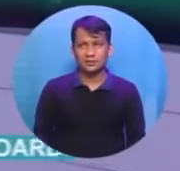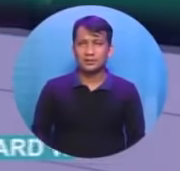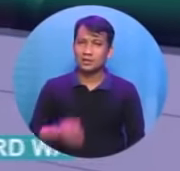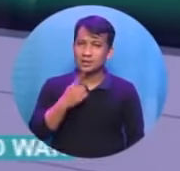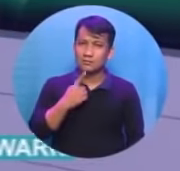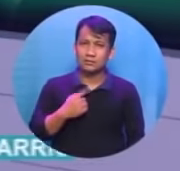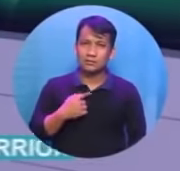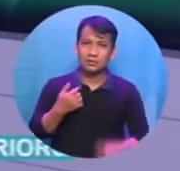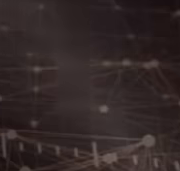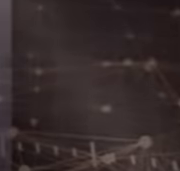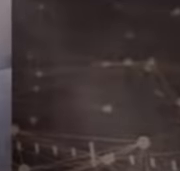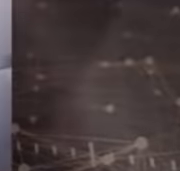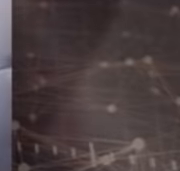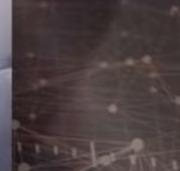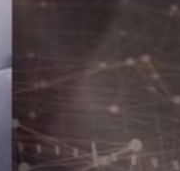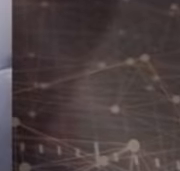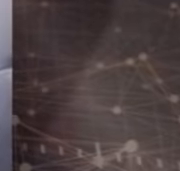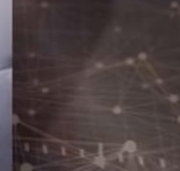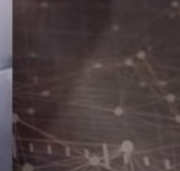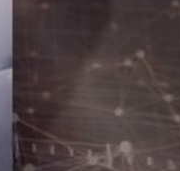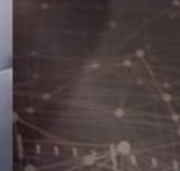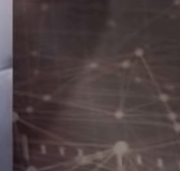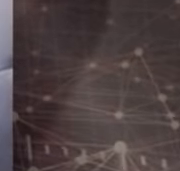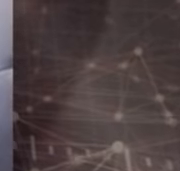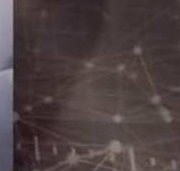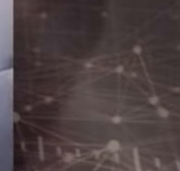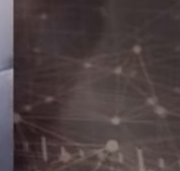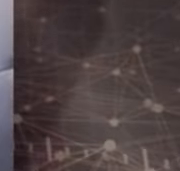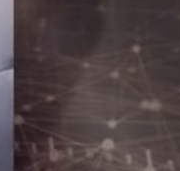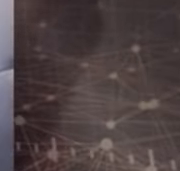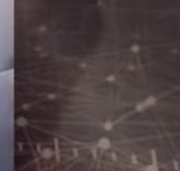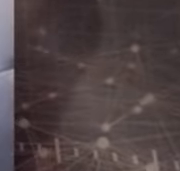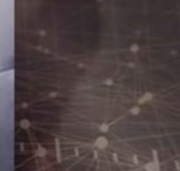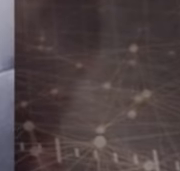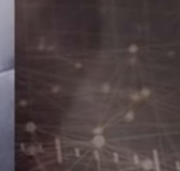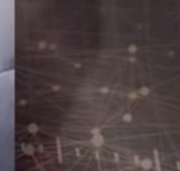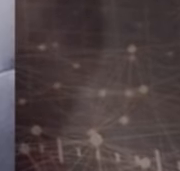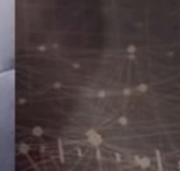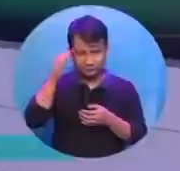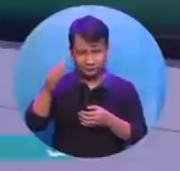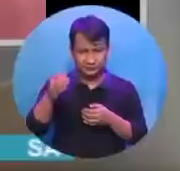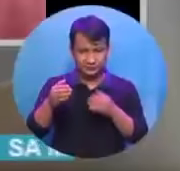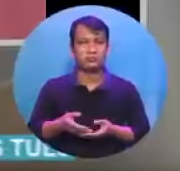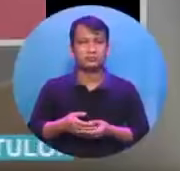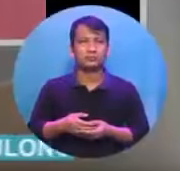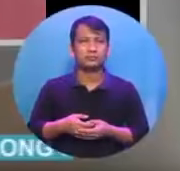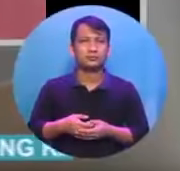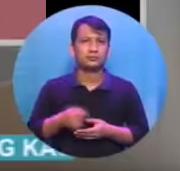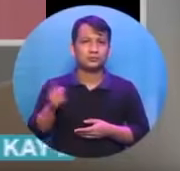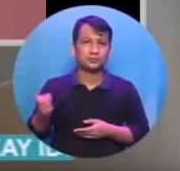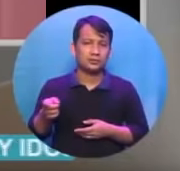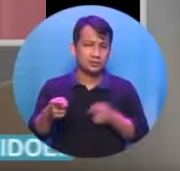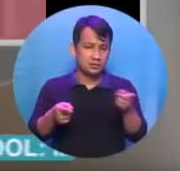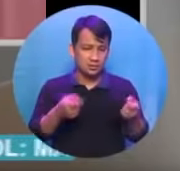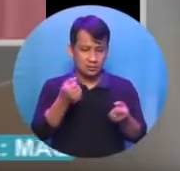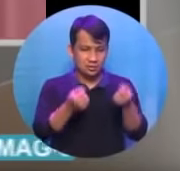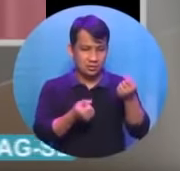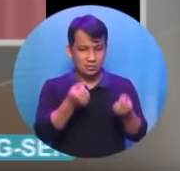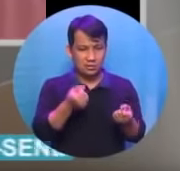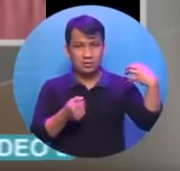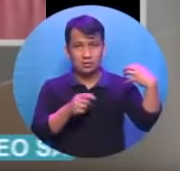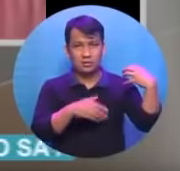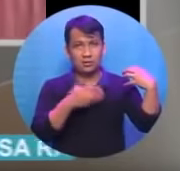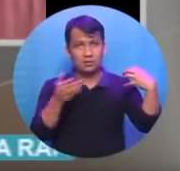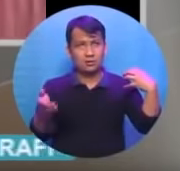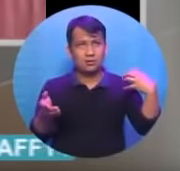Makakausap po natin si Maximo Janohan. Si Maximo Janohan po sir ay isang driver at pinagdadrive po siya ng kanyang